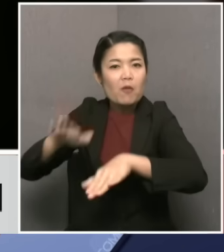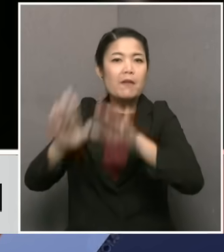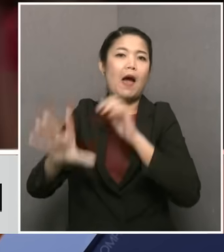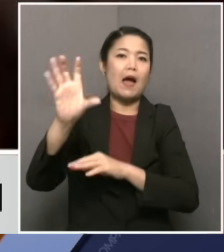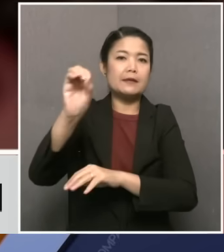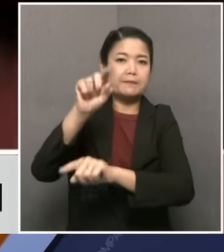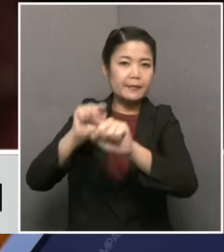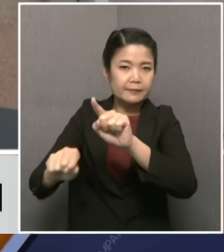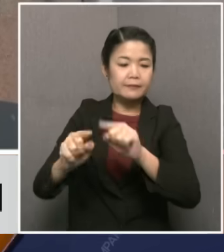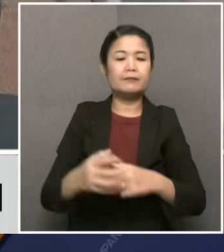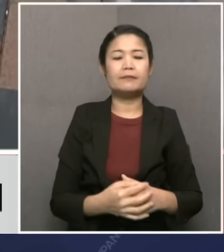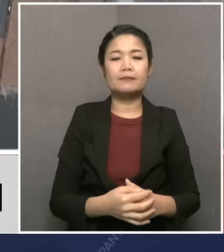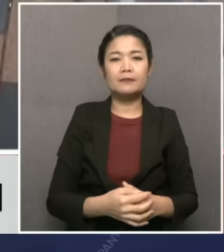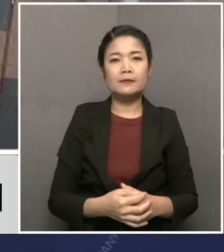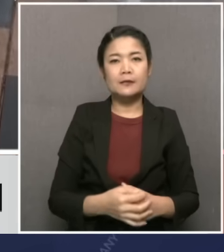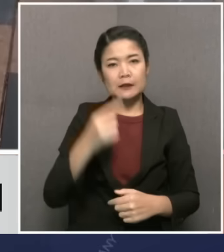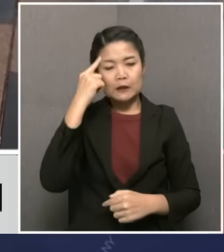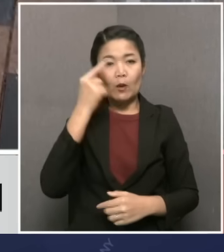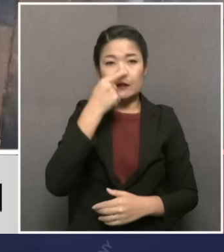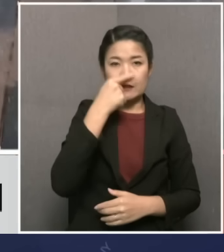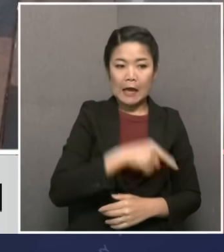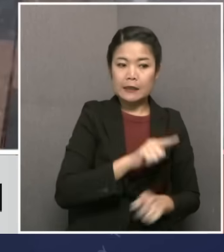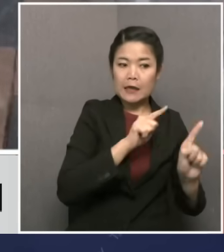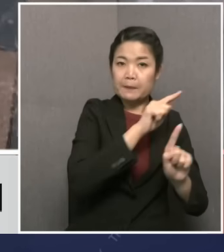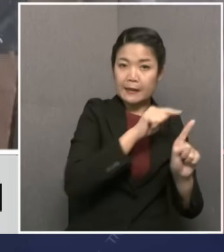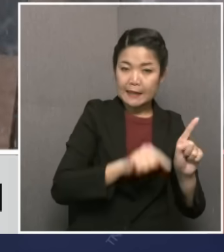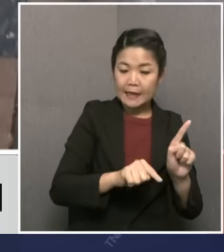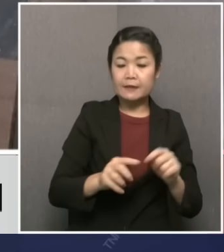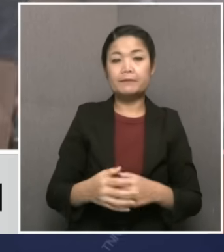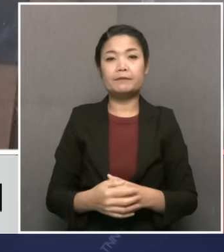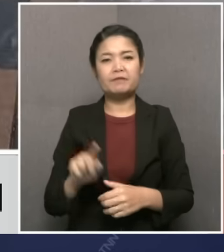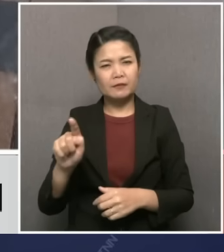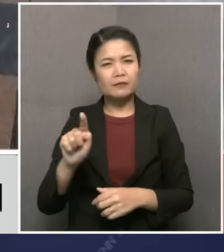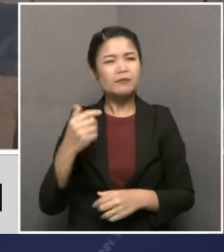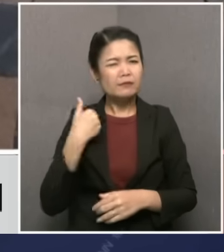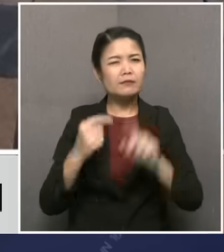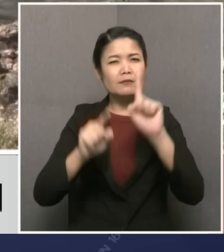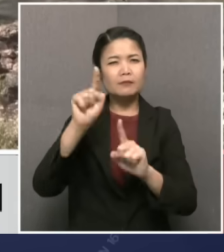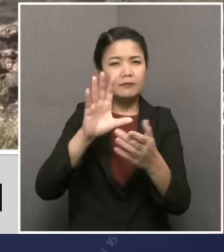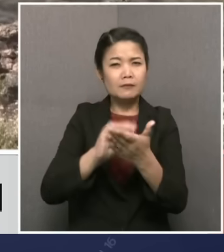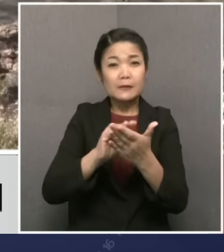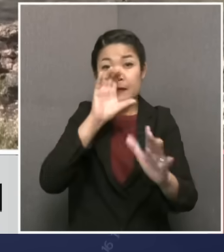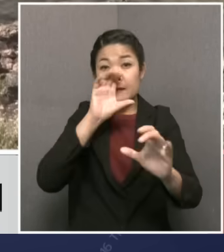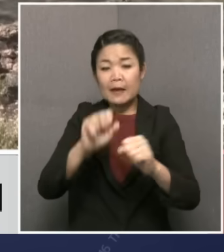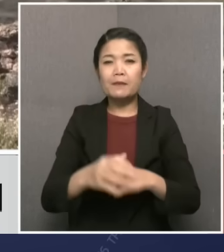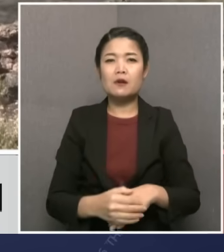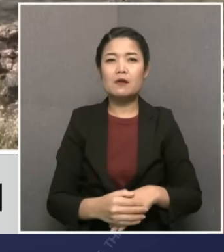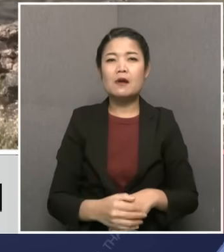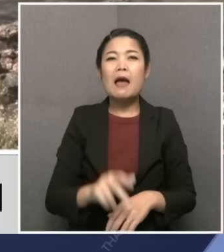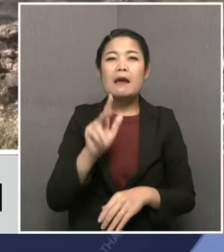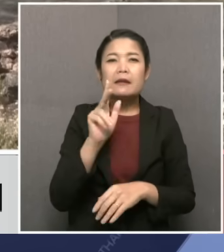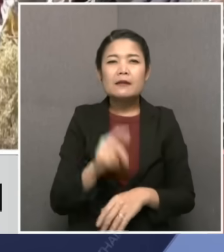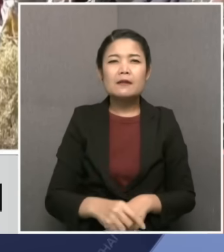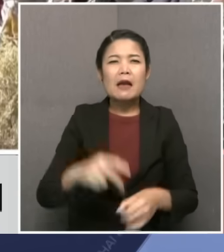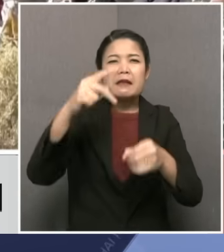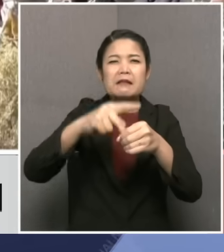นะครับคุณวรุณวันคุณกัญญาลองคิดดูสิในขณะที่ IPCC เมินว่าปัจจุบันเนี่ยเราปล่อยการเพิ่มขึ้น 1% นะ